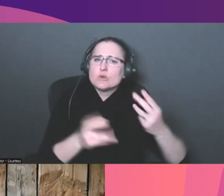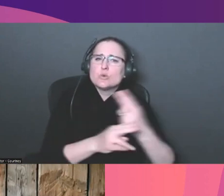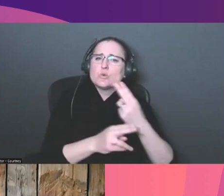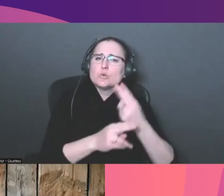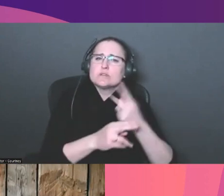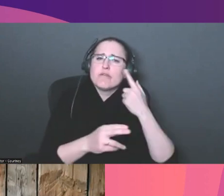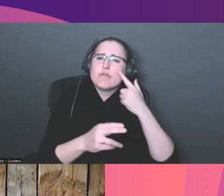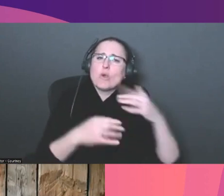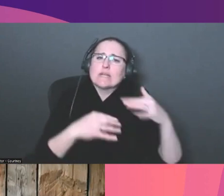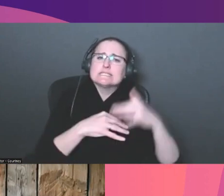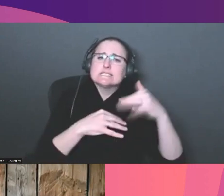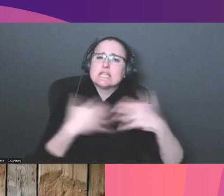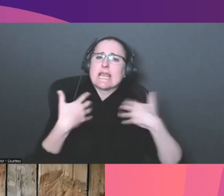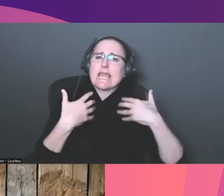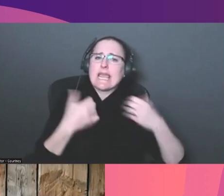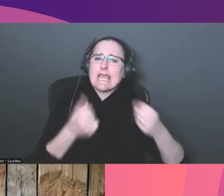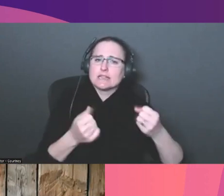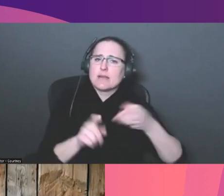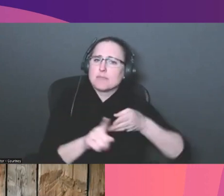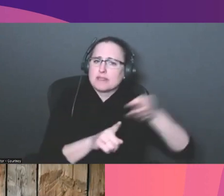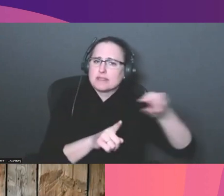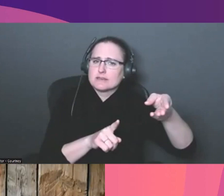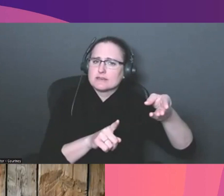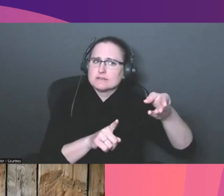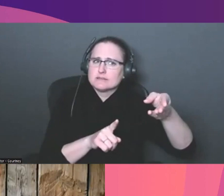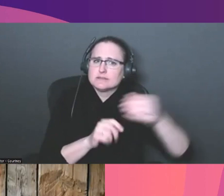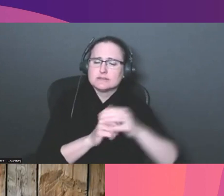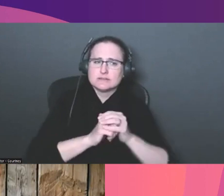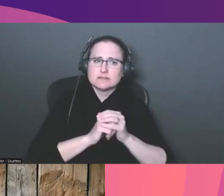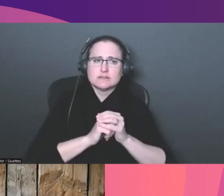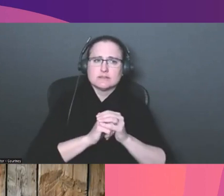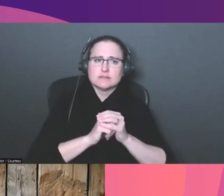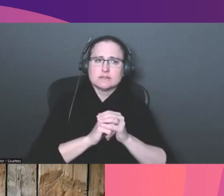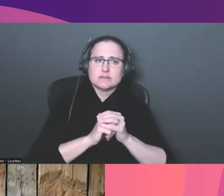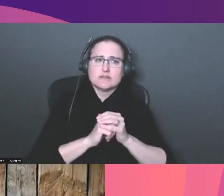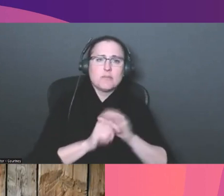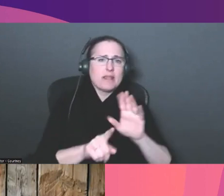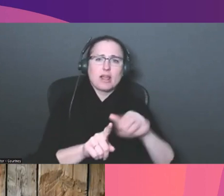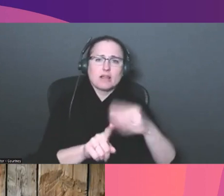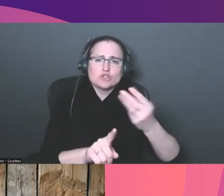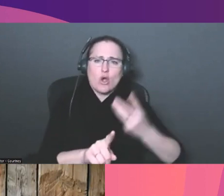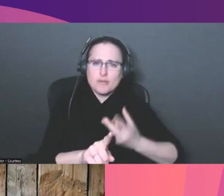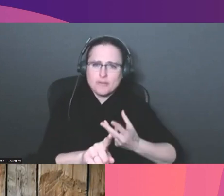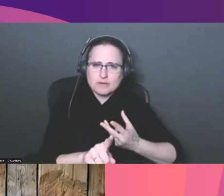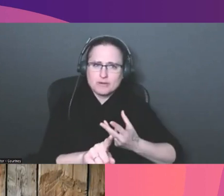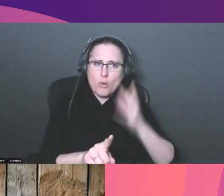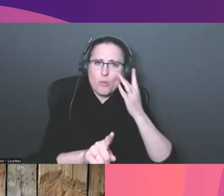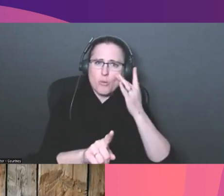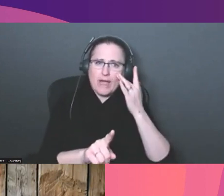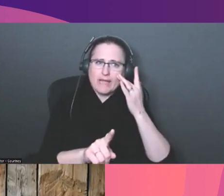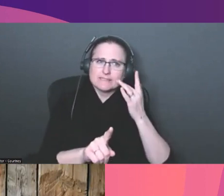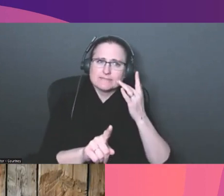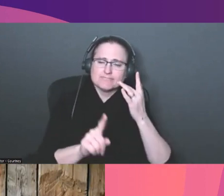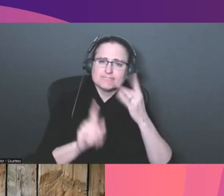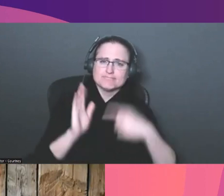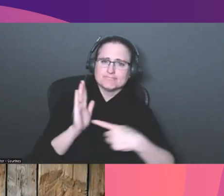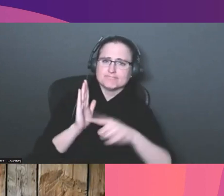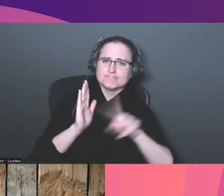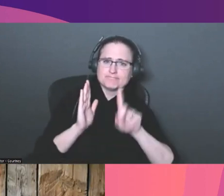Peut-être qu'elles ont utilisé des méthodes de guérison autochtone, mais qu'elles n'ont pas abordé la question parce